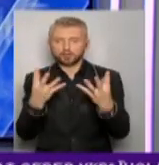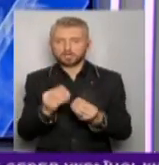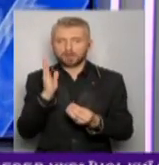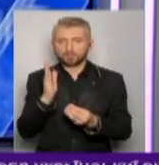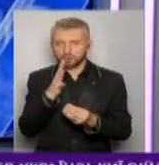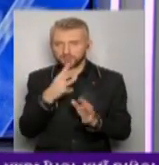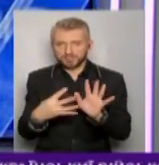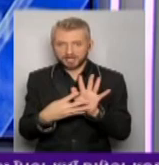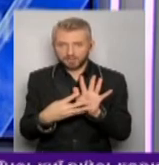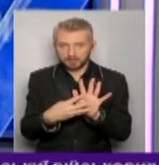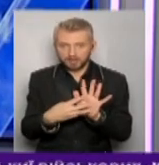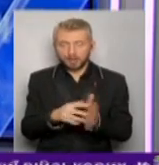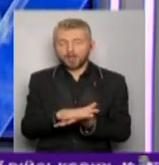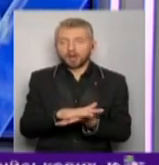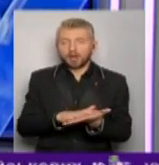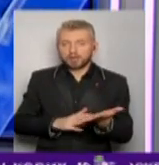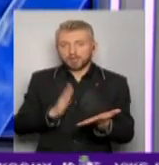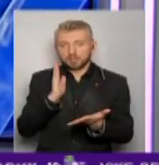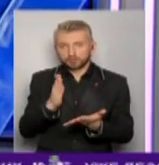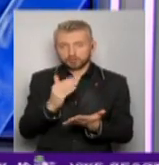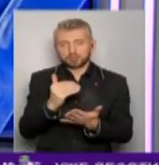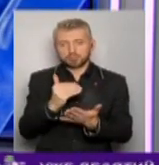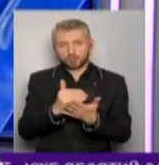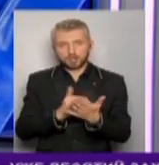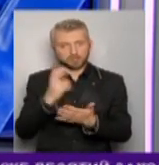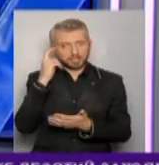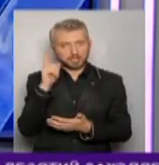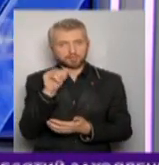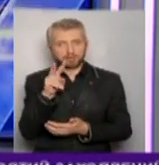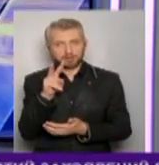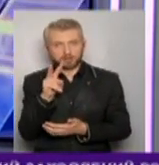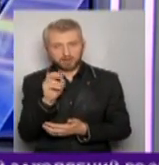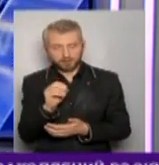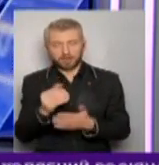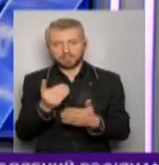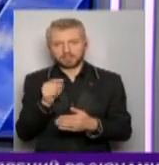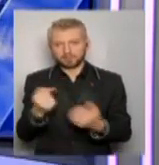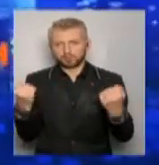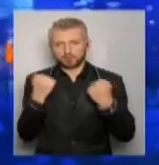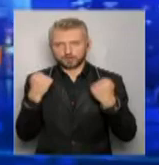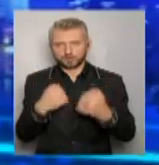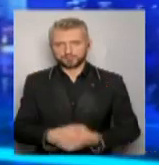о 21-й, а ефір телеканалу «Київ» продовжить мій колега Роман Сагай з новинами спорту. Не перемикайте.